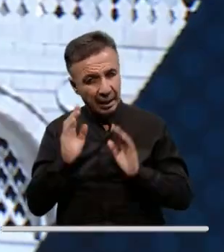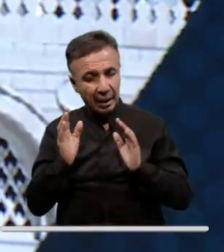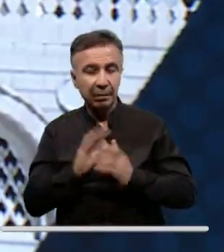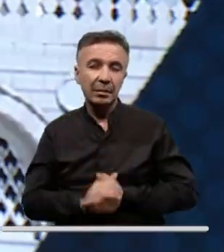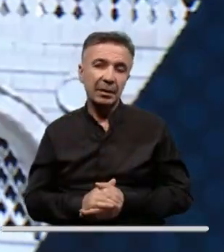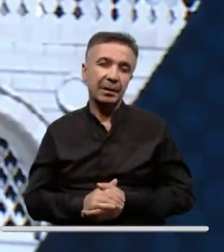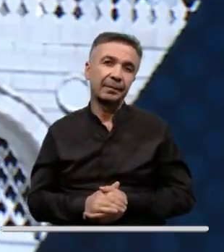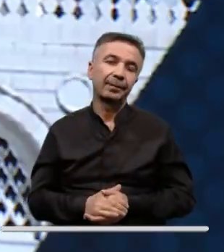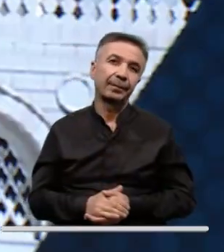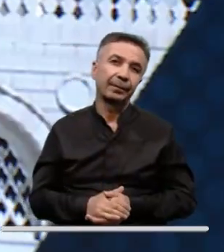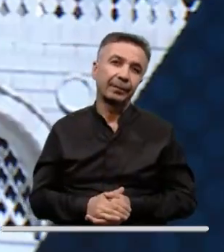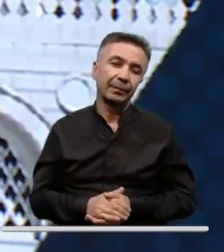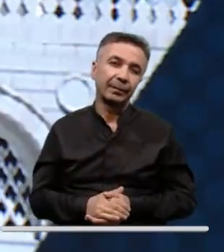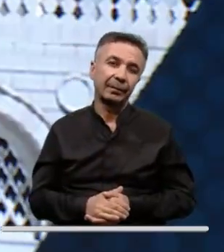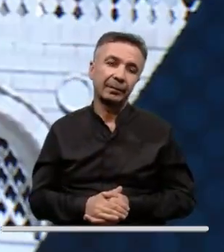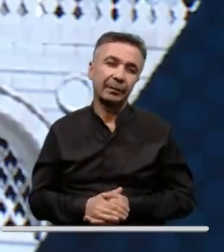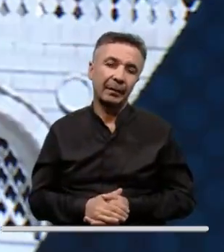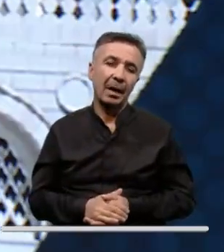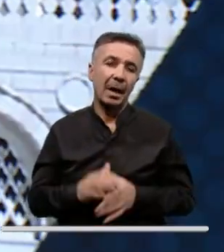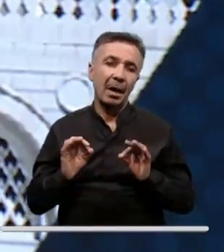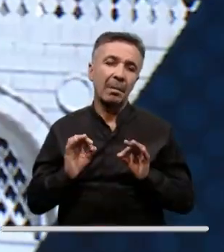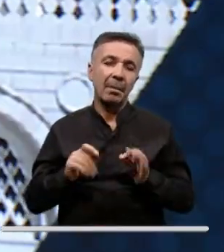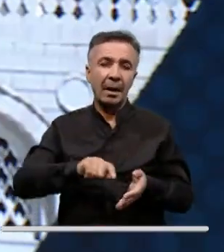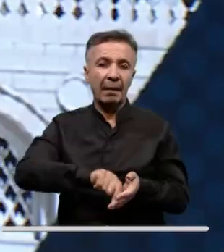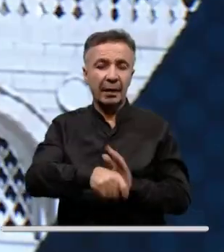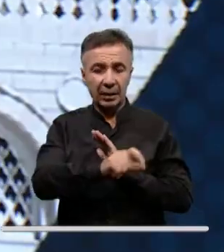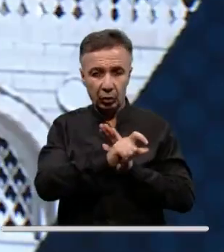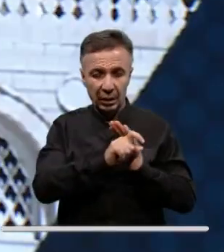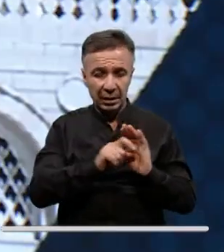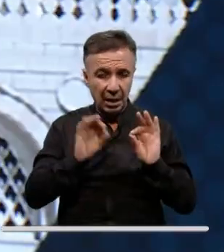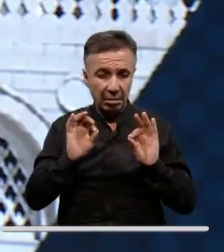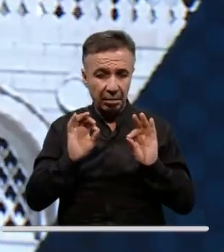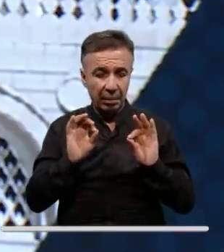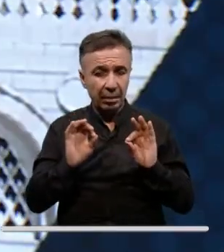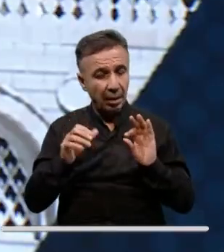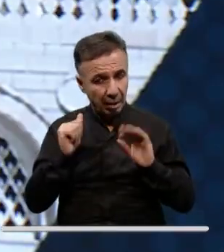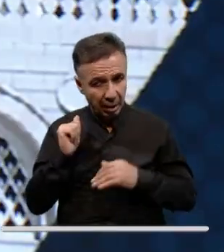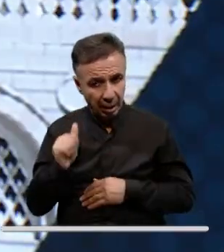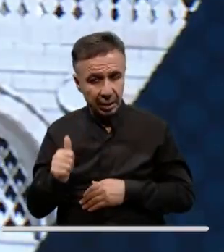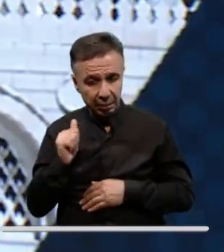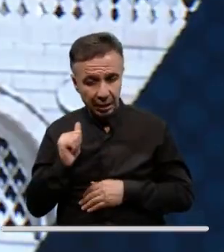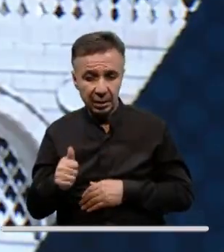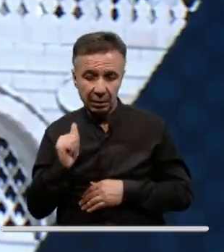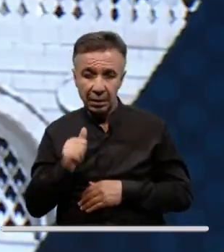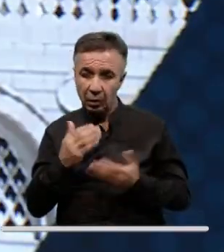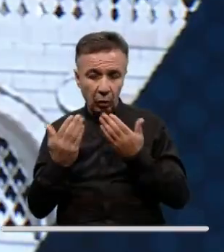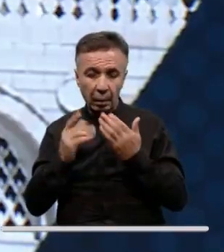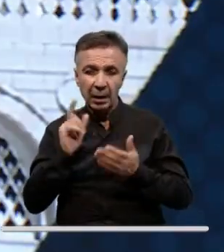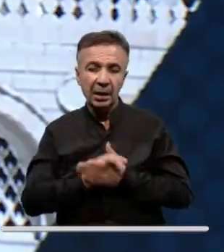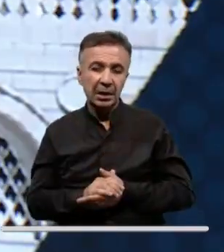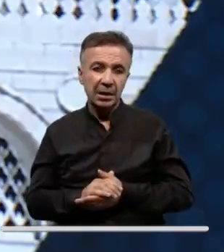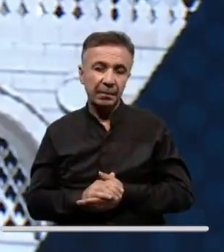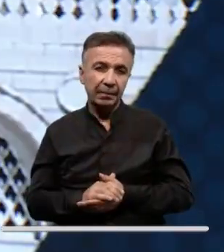Rabbim muhafaza buyursun daima Fatiha'yı her zaman her daim okuyalım ecdadımız bize bunu